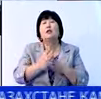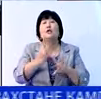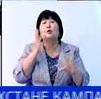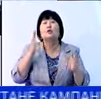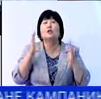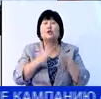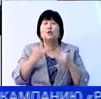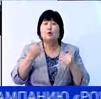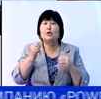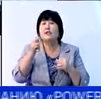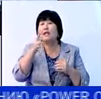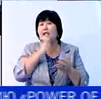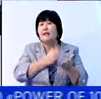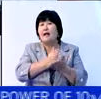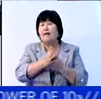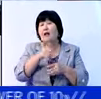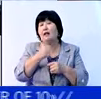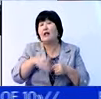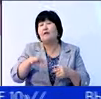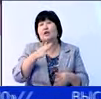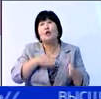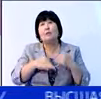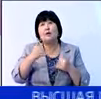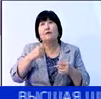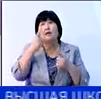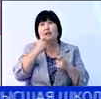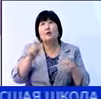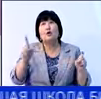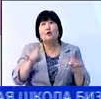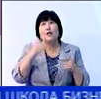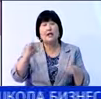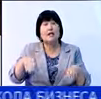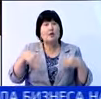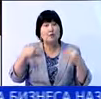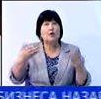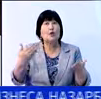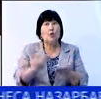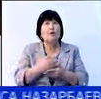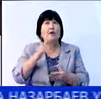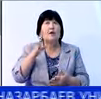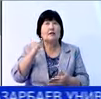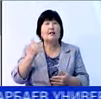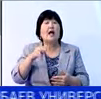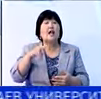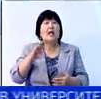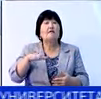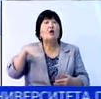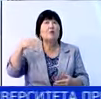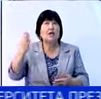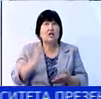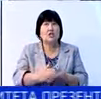на жилье уже 13 лет. Глава региона порадовал ее сообщением, что ей предоставлена новая квартира на Левобережье.